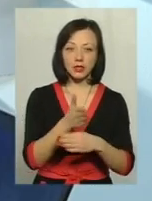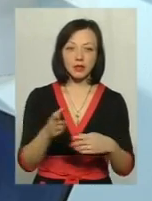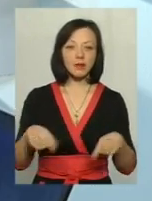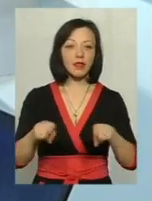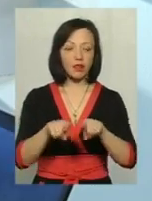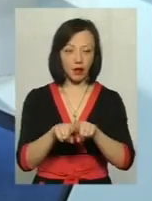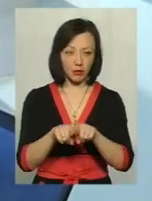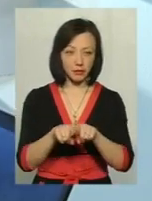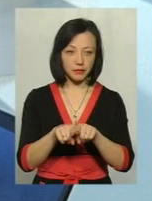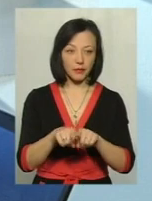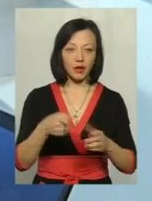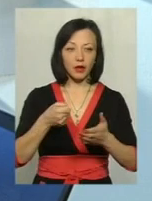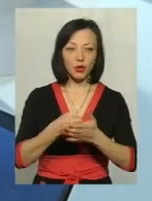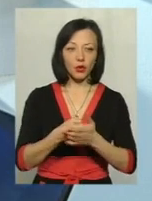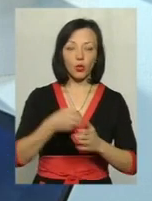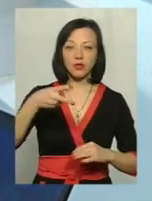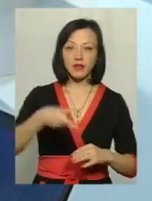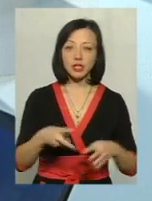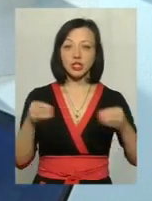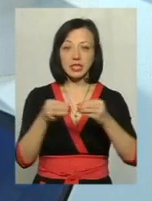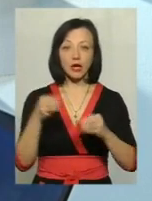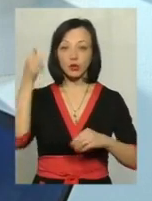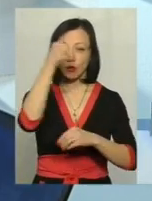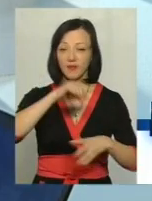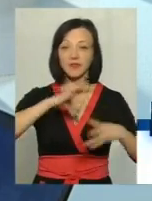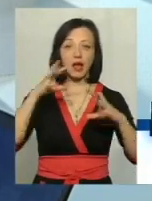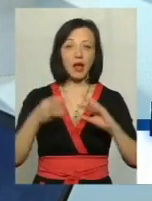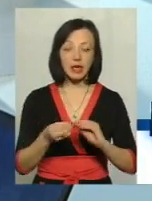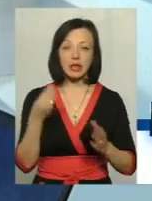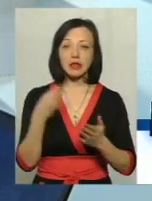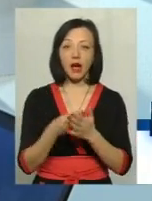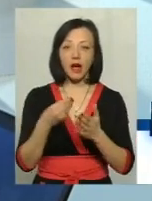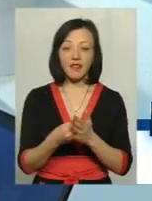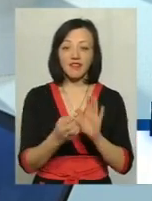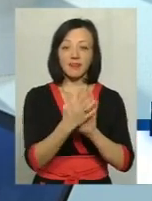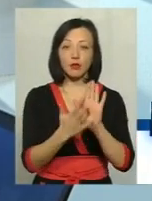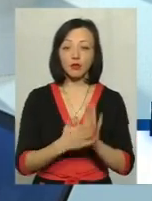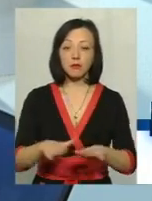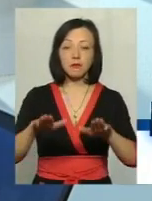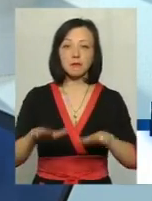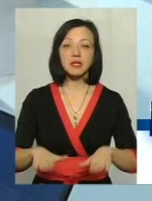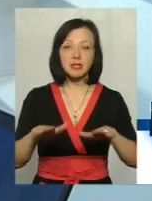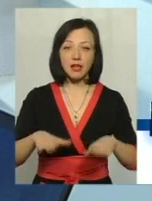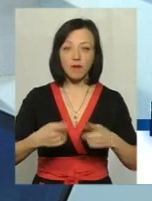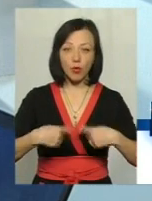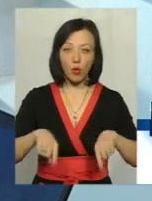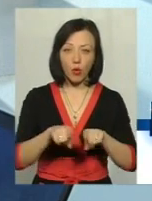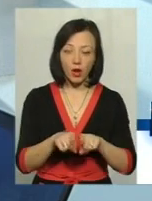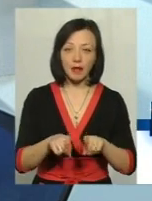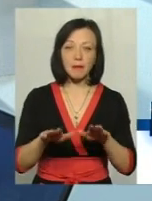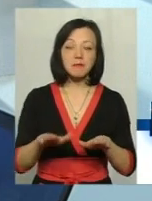таким чином. До 2010 року взагалі тарифи встановлювались місцевими органами, на місцях цінова